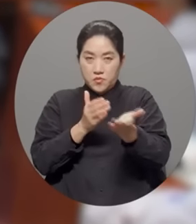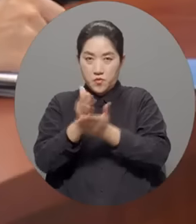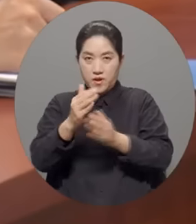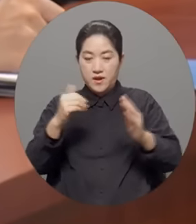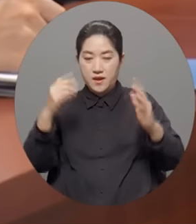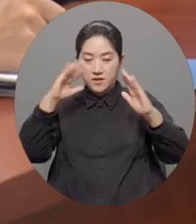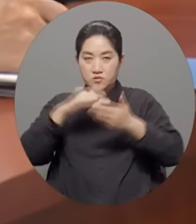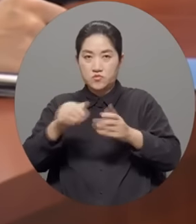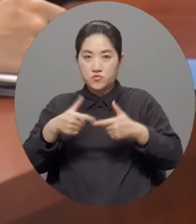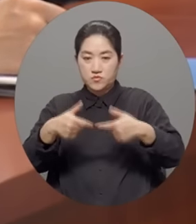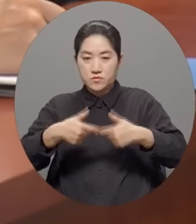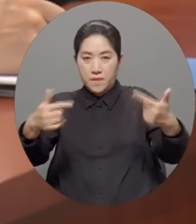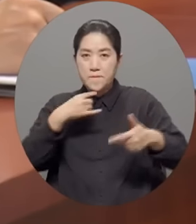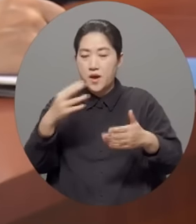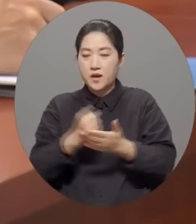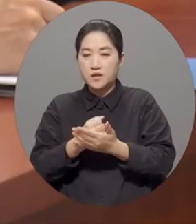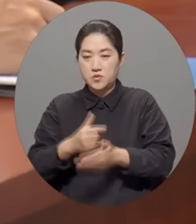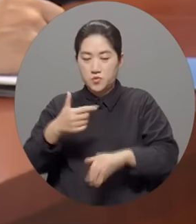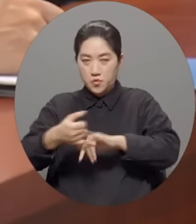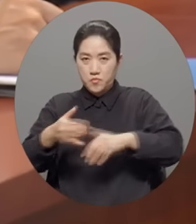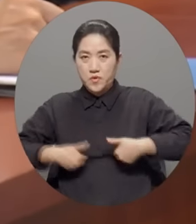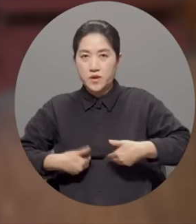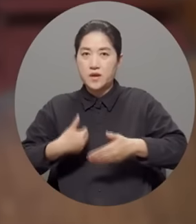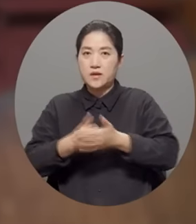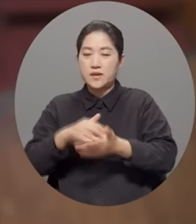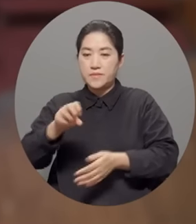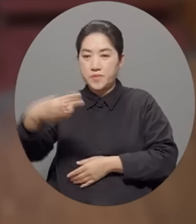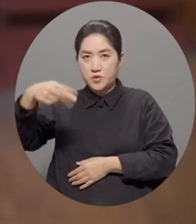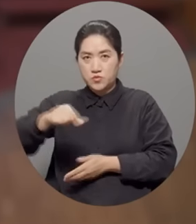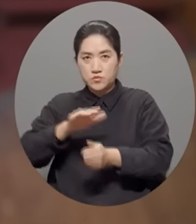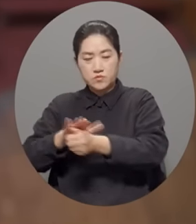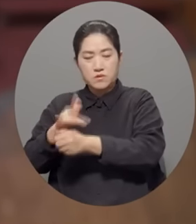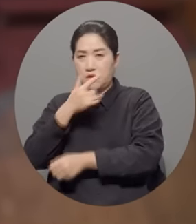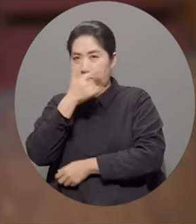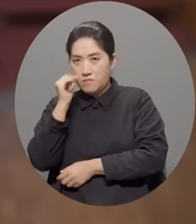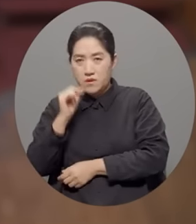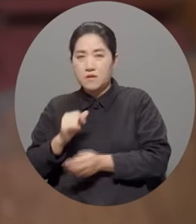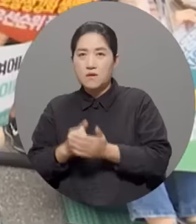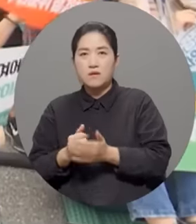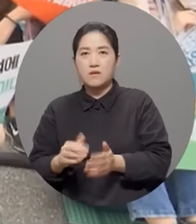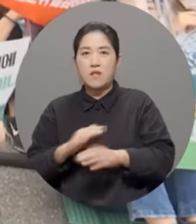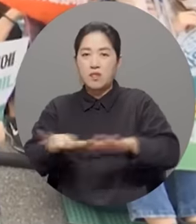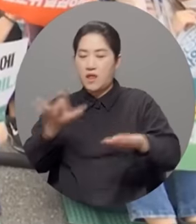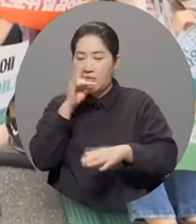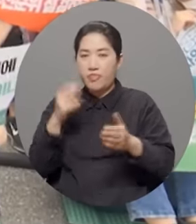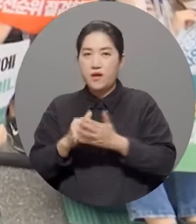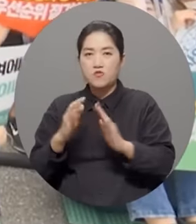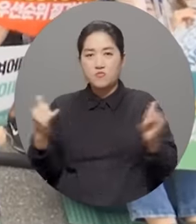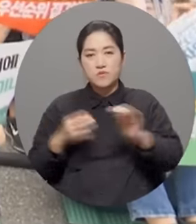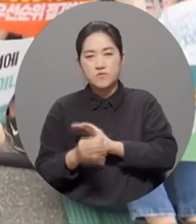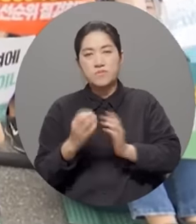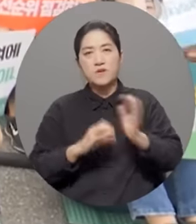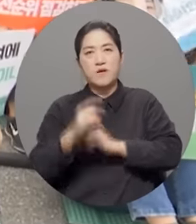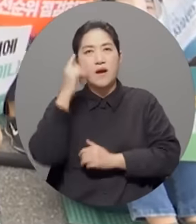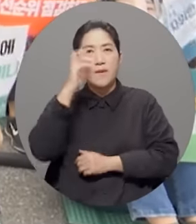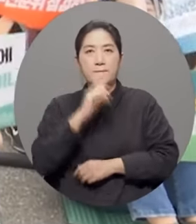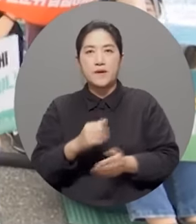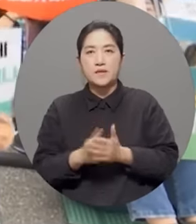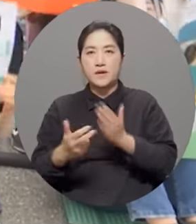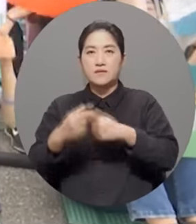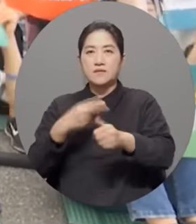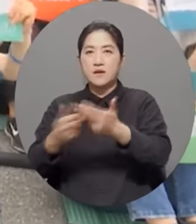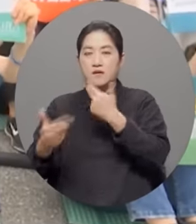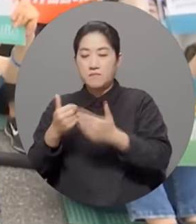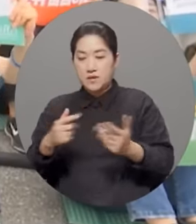붕괴를 해결할 수 없는 데다 국민 의료비만 더 늘게 될 것이라고 거듭 주장했습니다. 의사협회는 조만간 총회를 열어 파업을